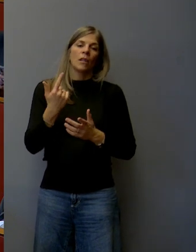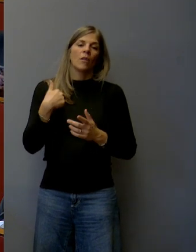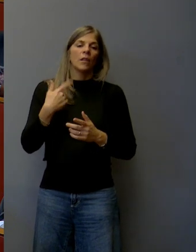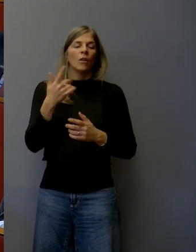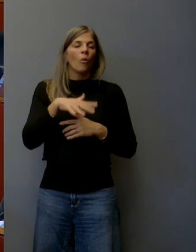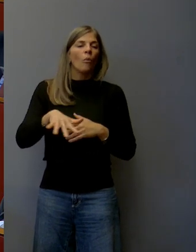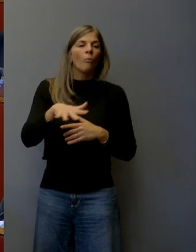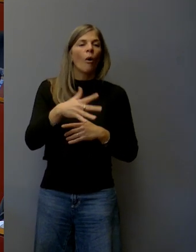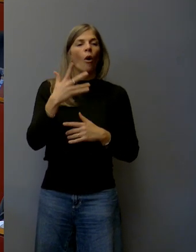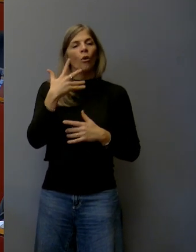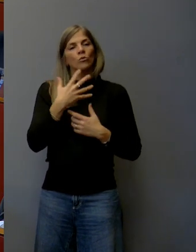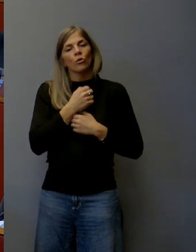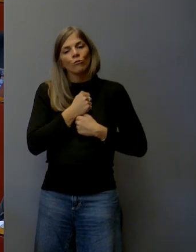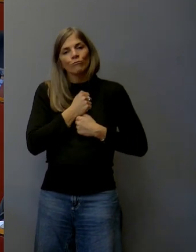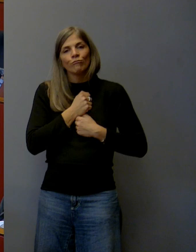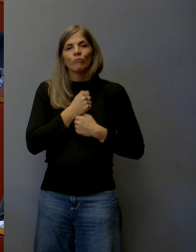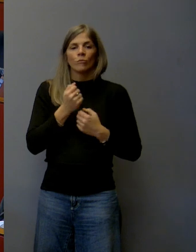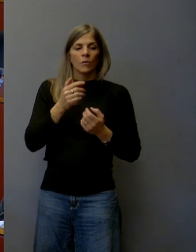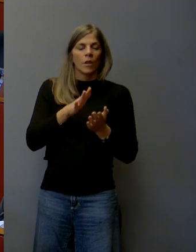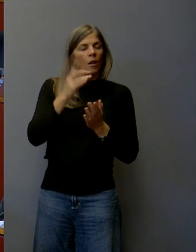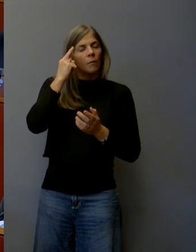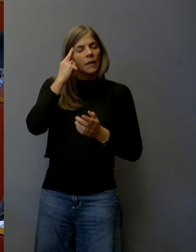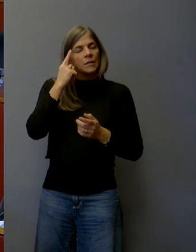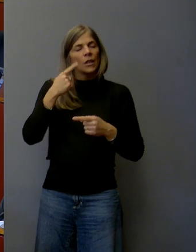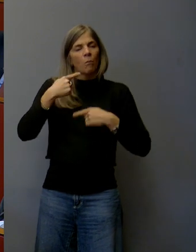propri cari per poterli portare un pensiero